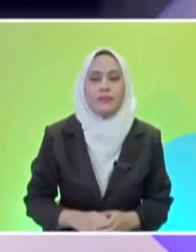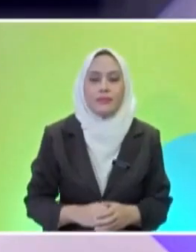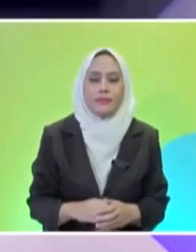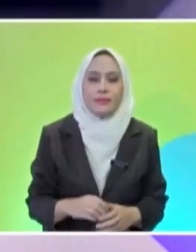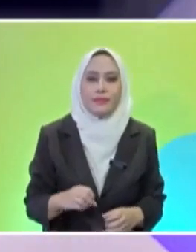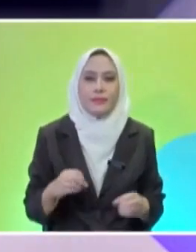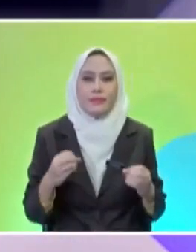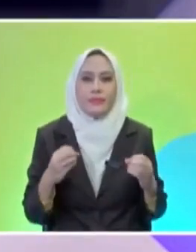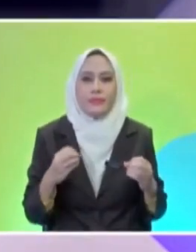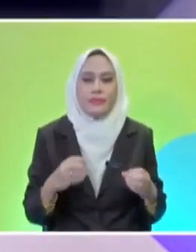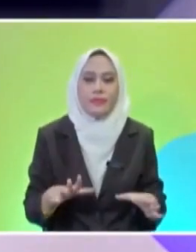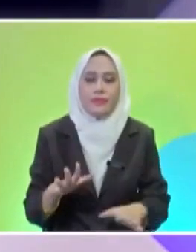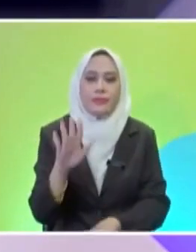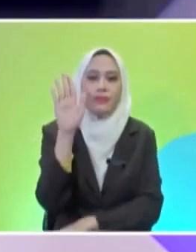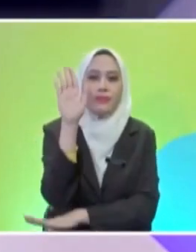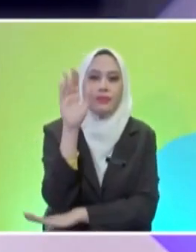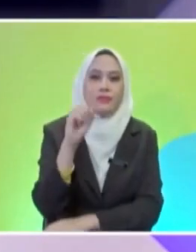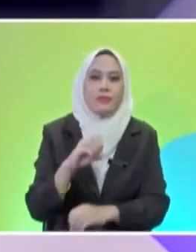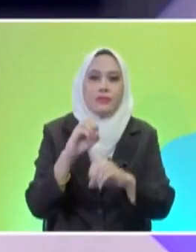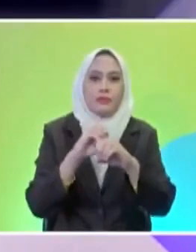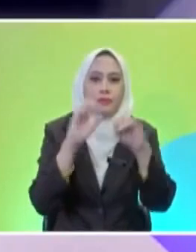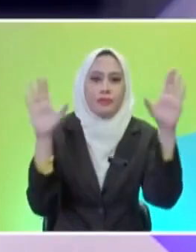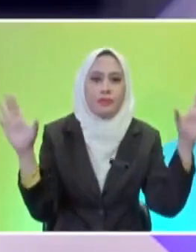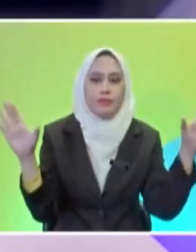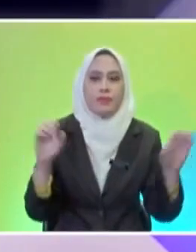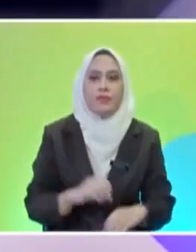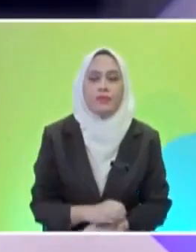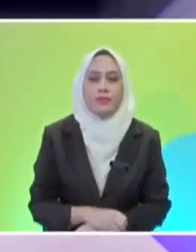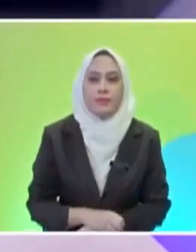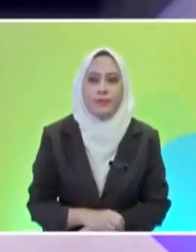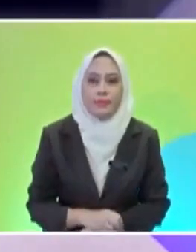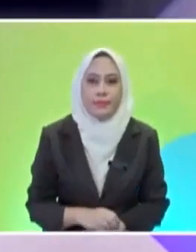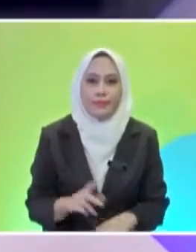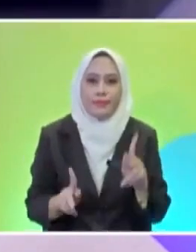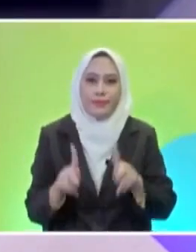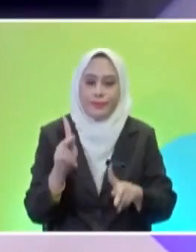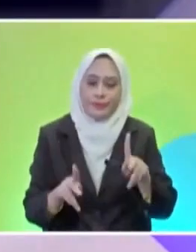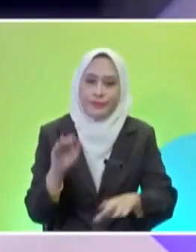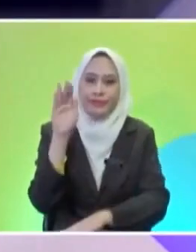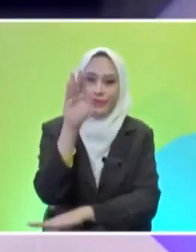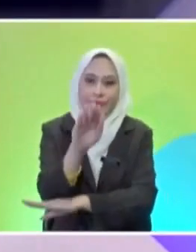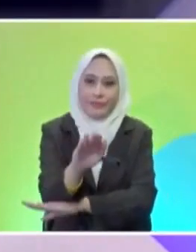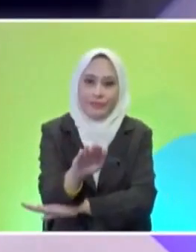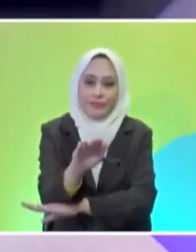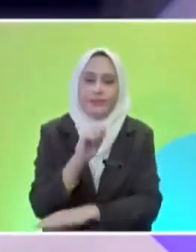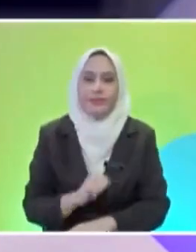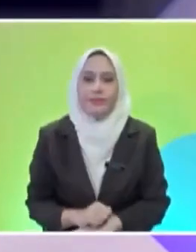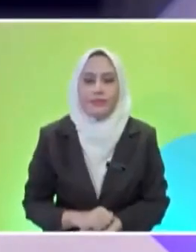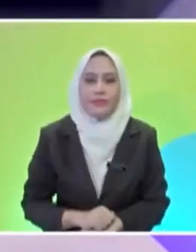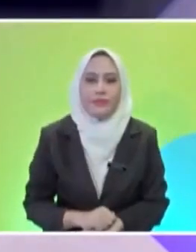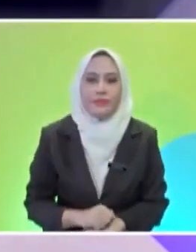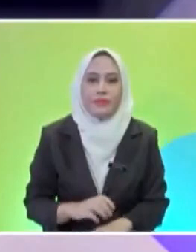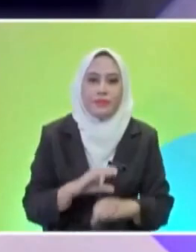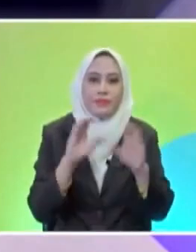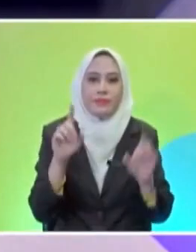tengah-tengah. Tengah hari dah terik. Ha, okey, ni tengah hari. Kalau petang pula. Ha, waktu petang matahari ke